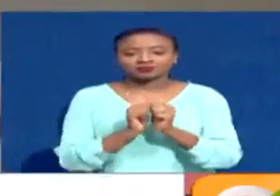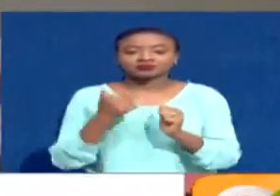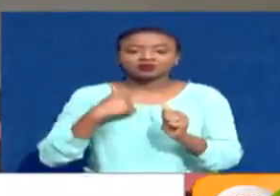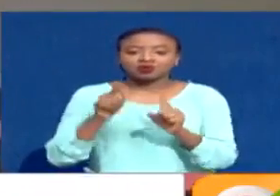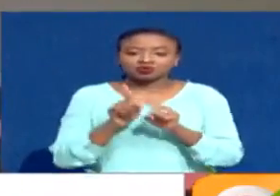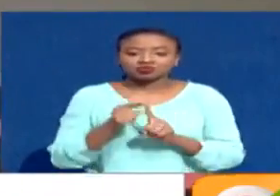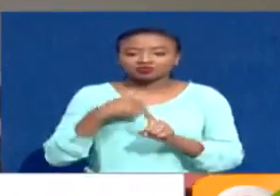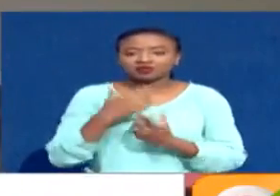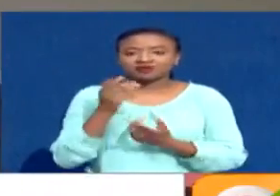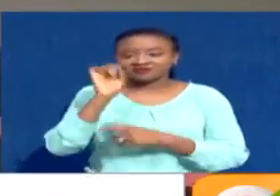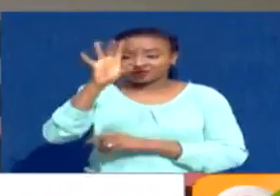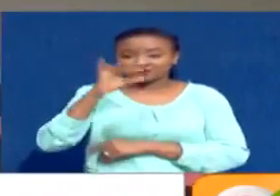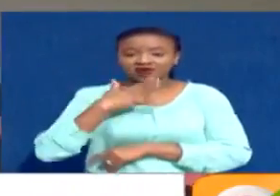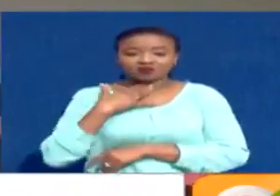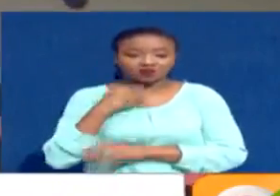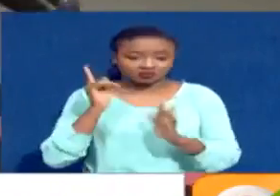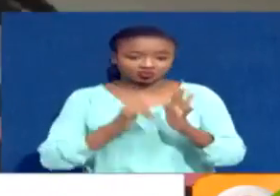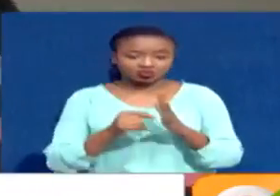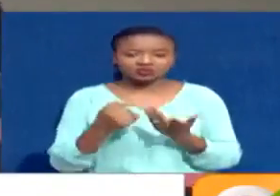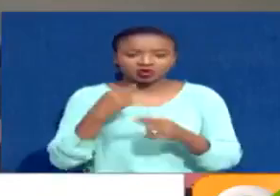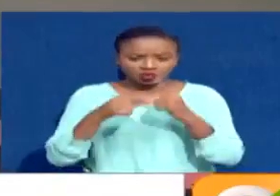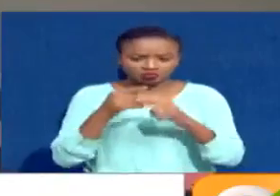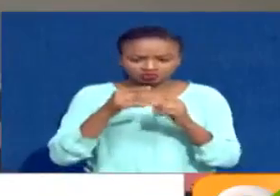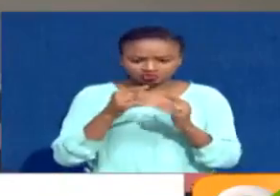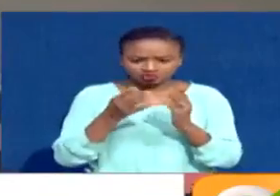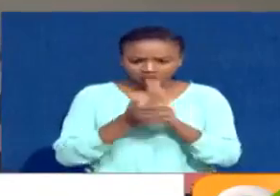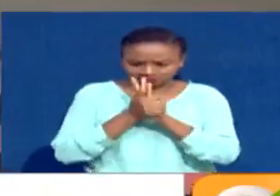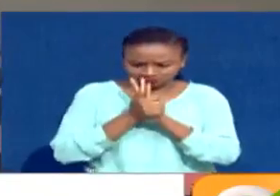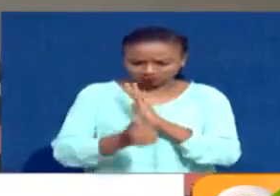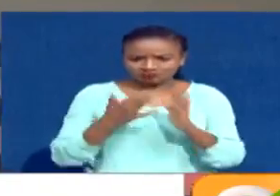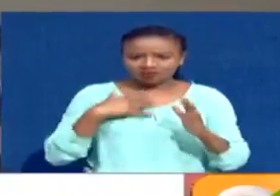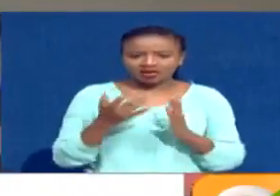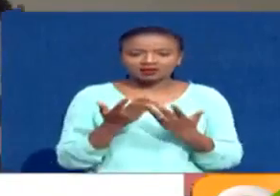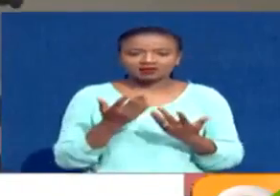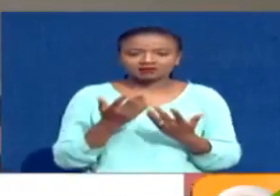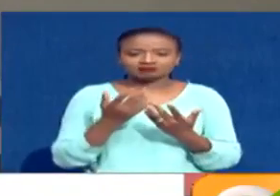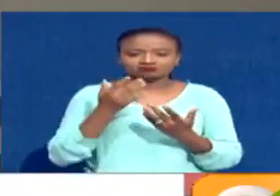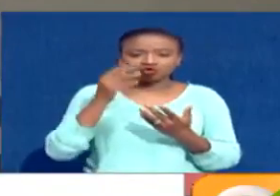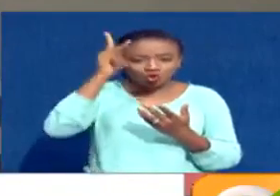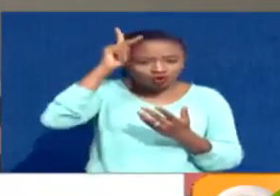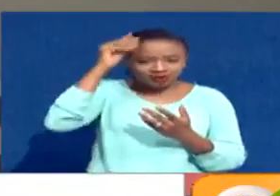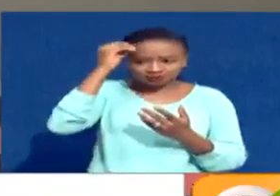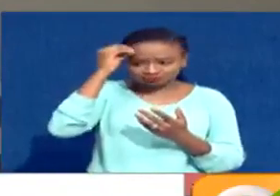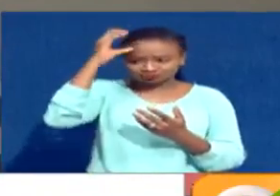like kukua like kuzidi kusomea sana mambo na nutrition kwa upande wangu ndio niweze